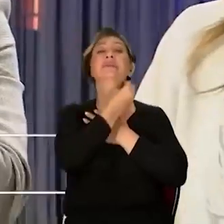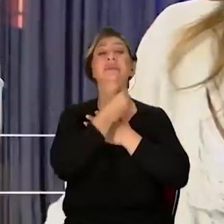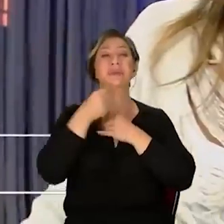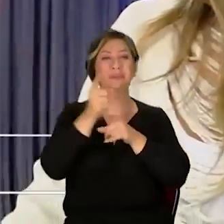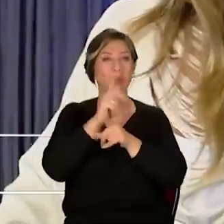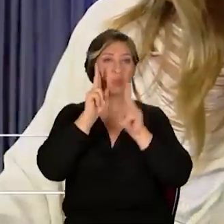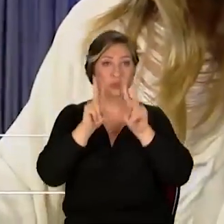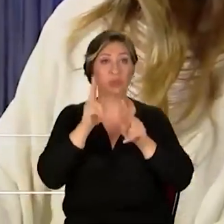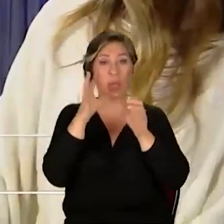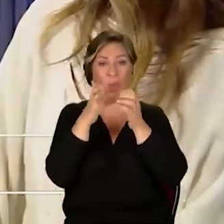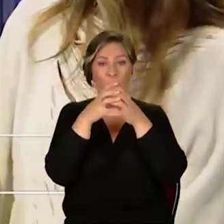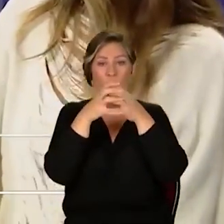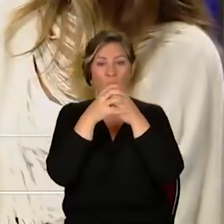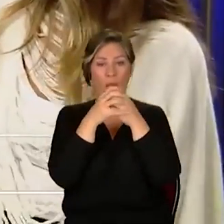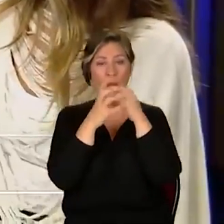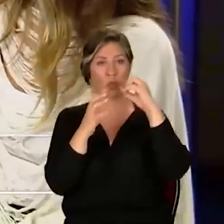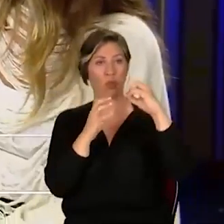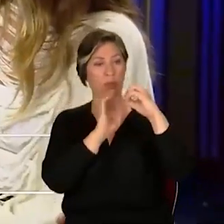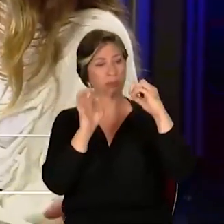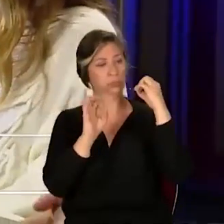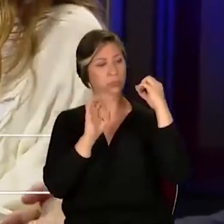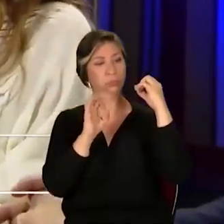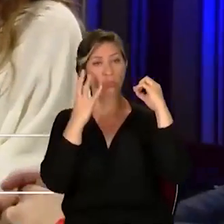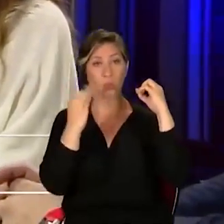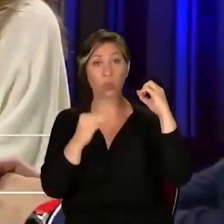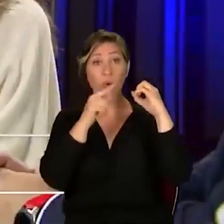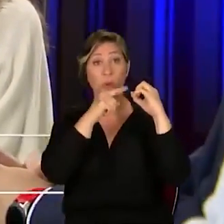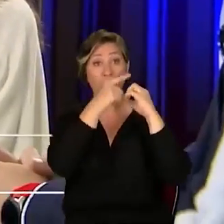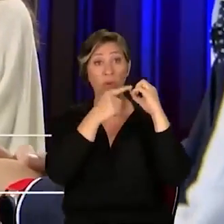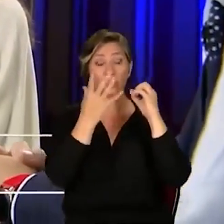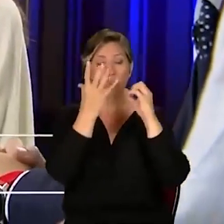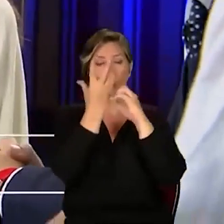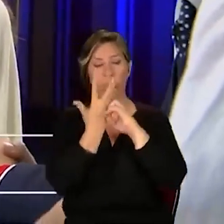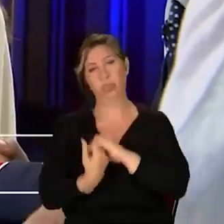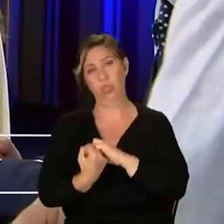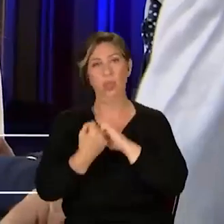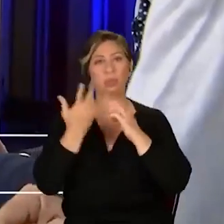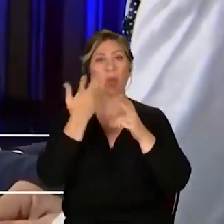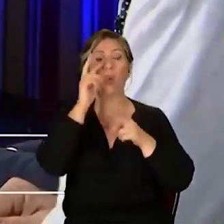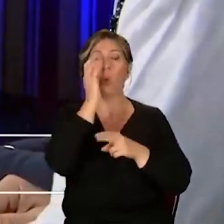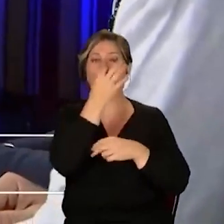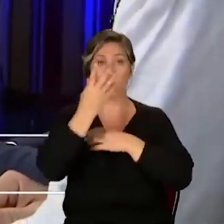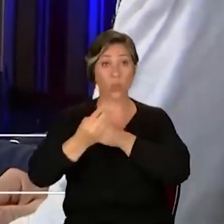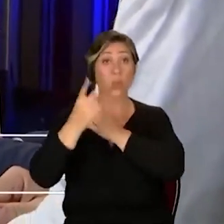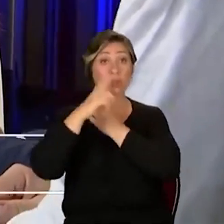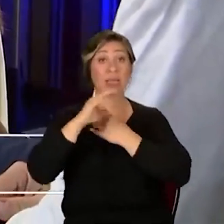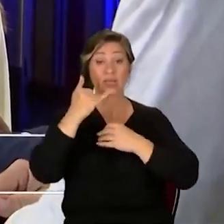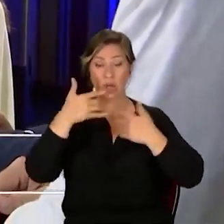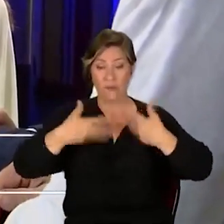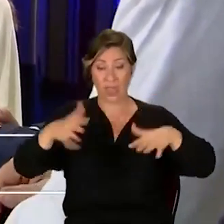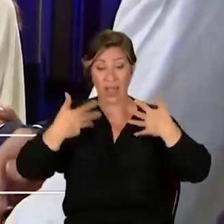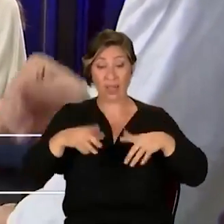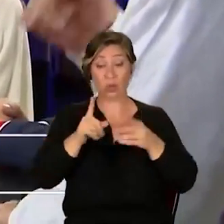bölge daha yuvarlak hale geliyor. Daha yuvarlak hale geldiği zaman da çökmesi daha kolaylaşıyor. Dolayısıyla sadece kilo